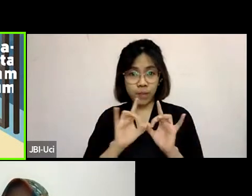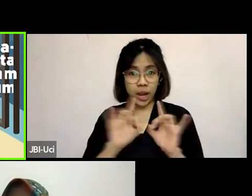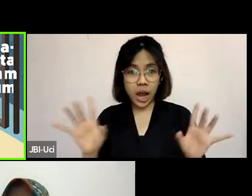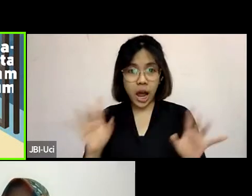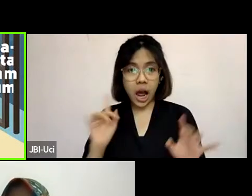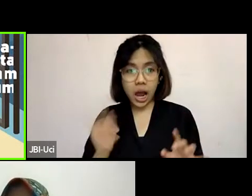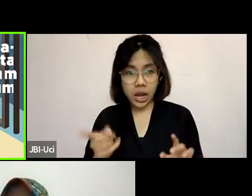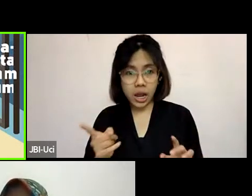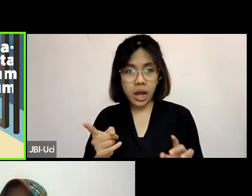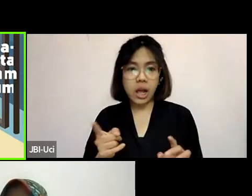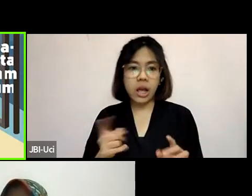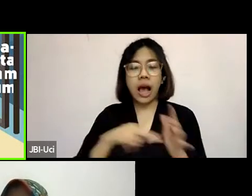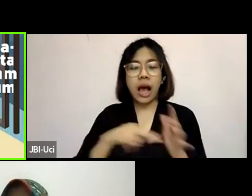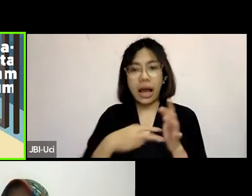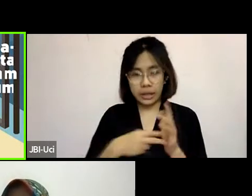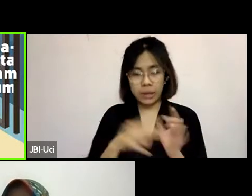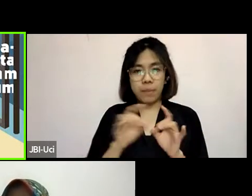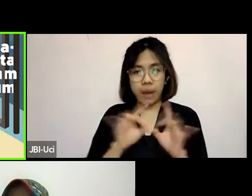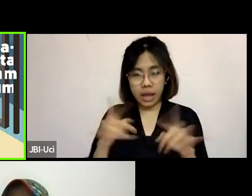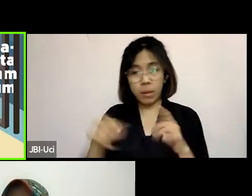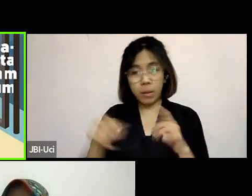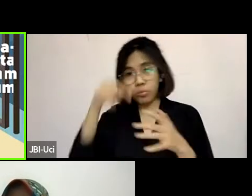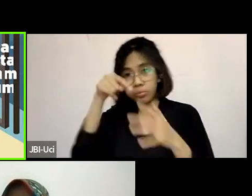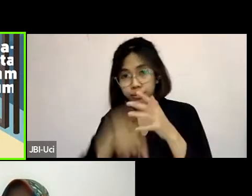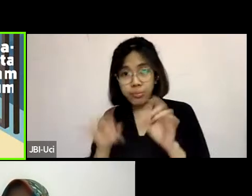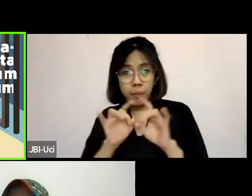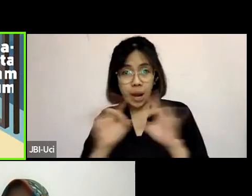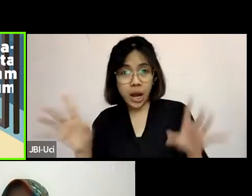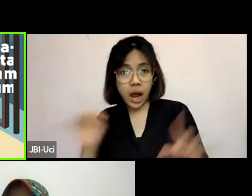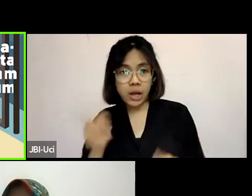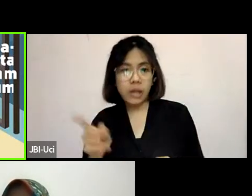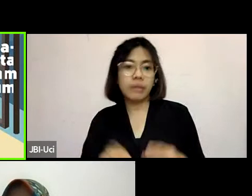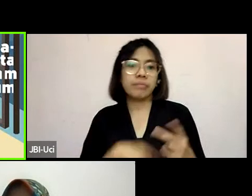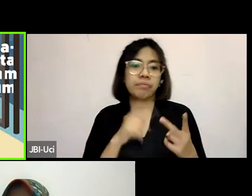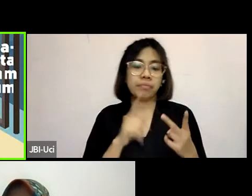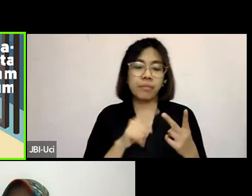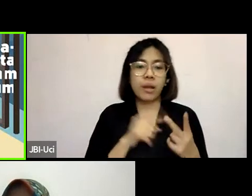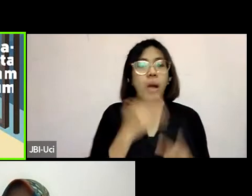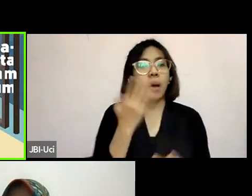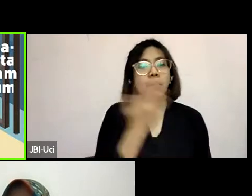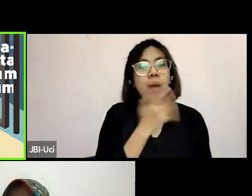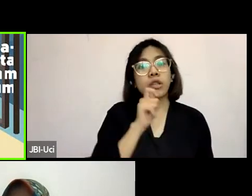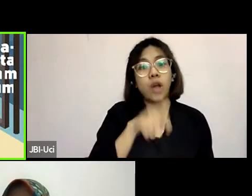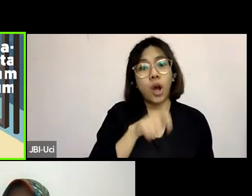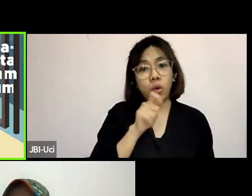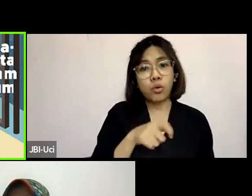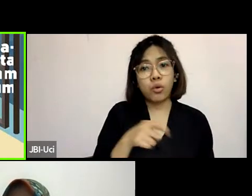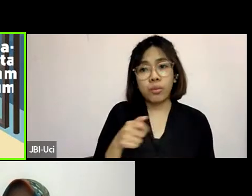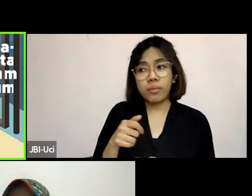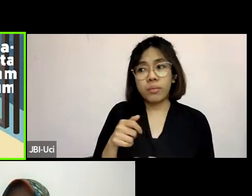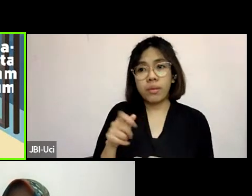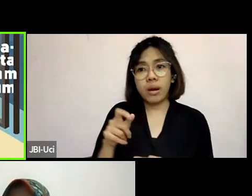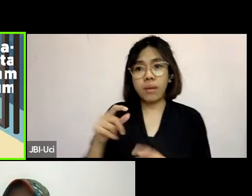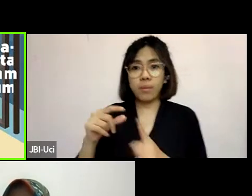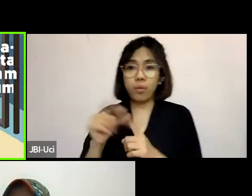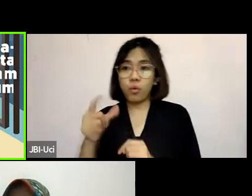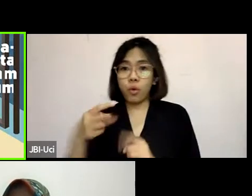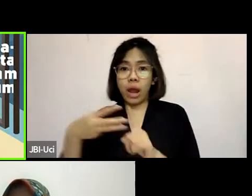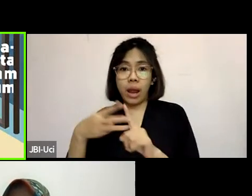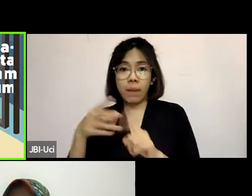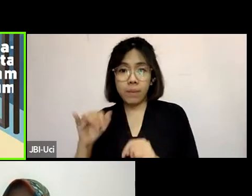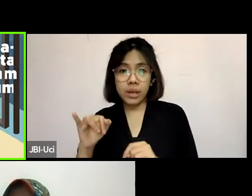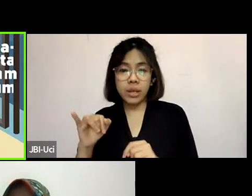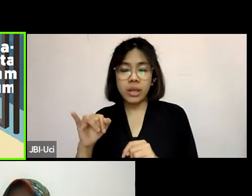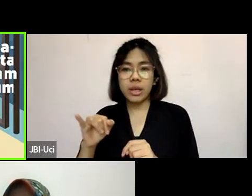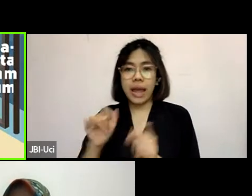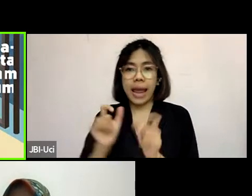Kemudian yang kedua Apakah bahasa hukum mengikuti ejaan bahasa Indonesia atau seperti apa kemudian